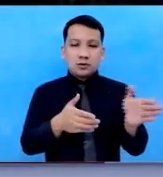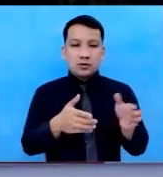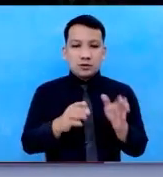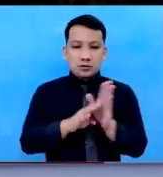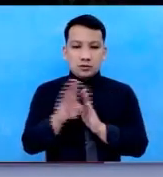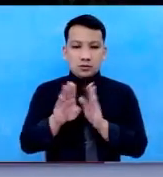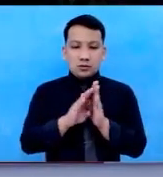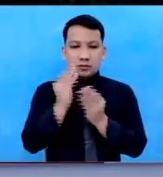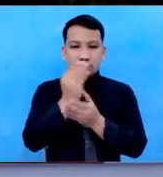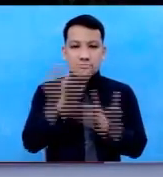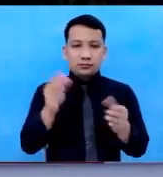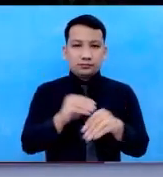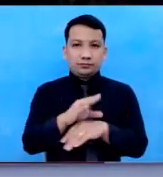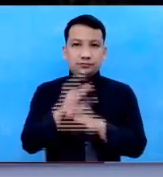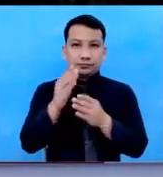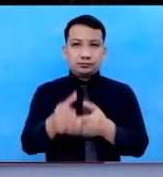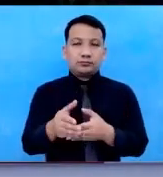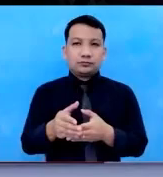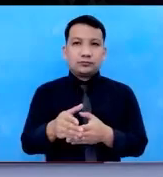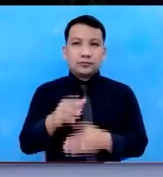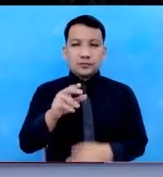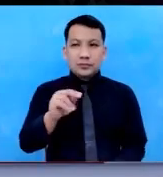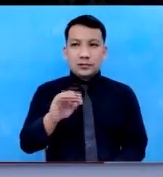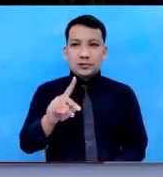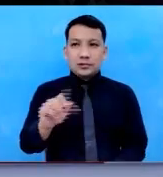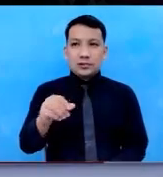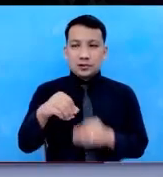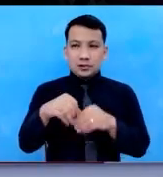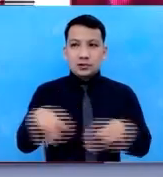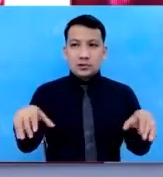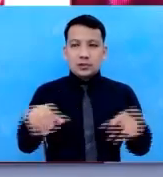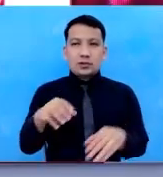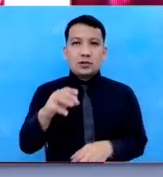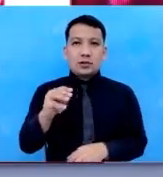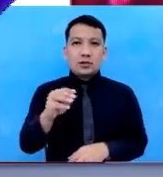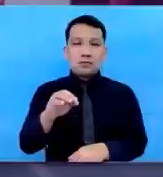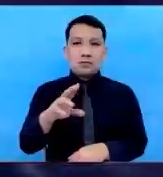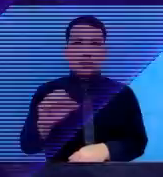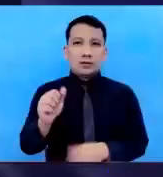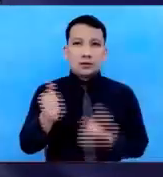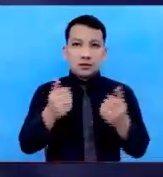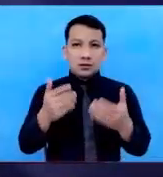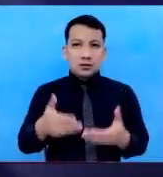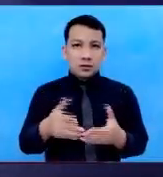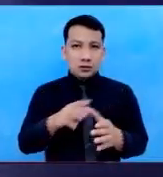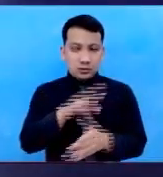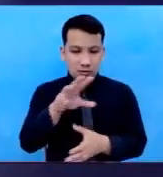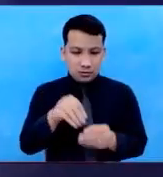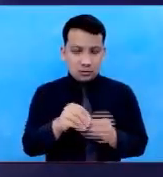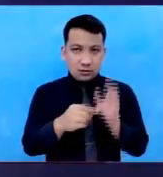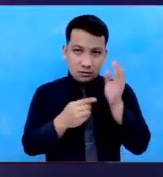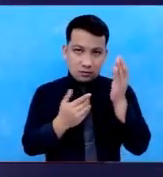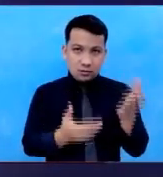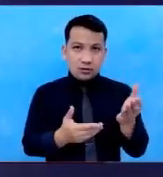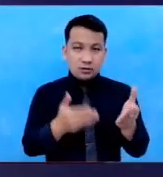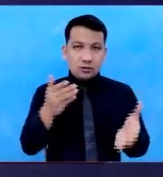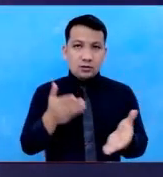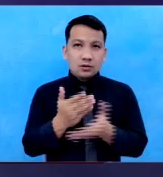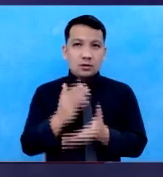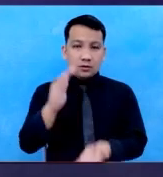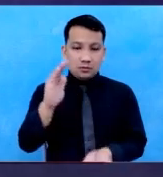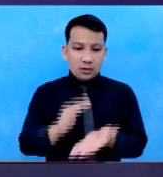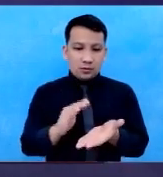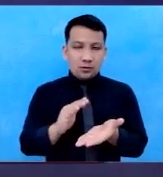Advisory Council o LEDAC meeting sa ilalim ng Marcos administration. Kasama sa mga tinalakay ang right-sizing sa gobyerno,